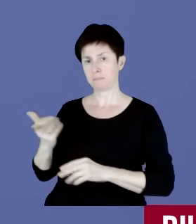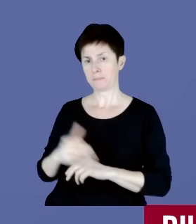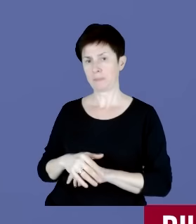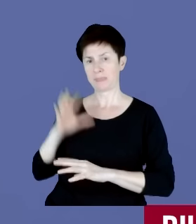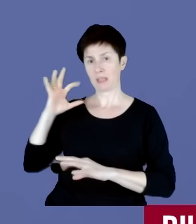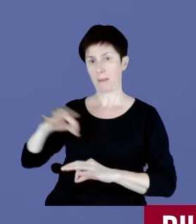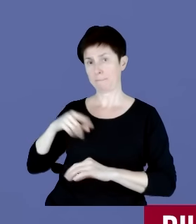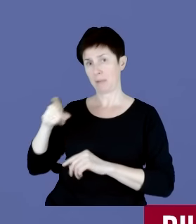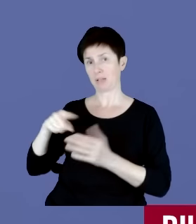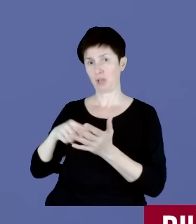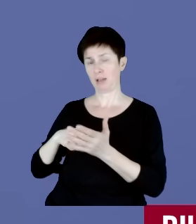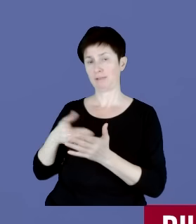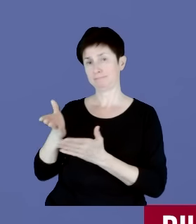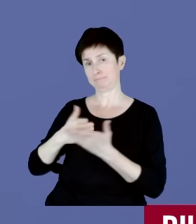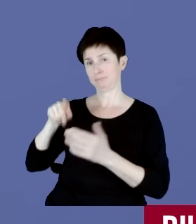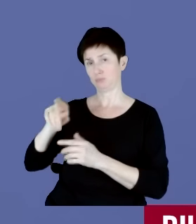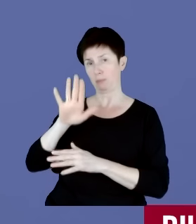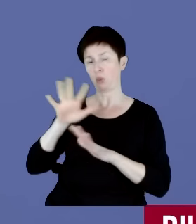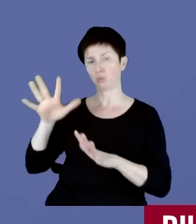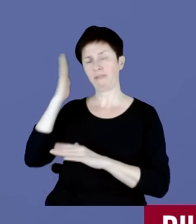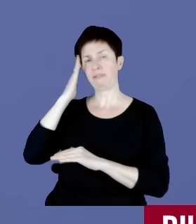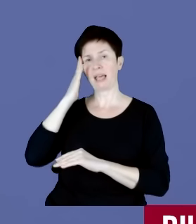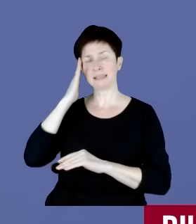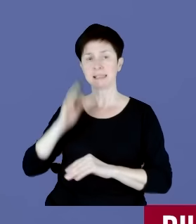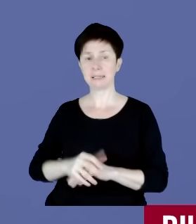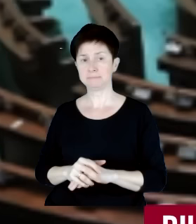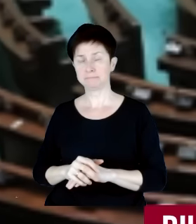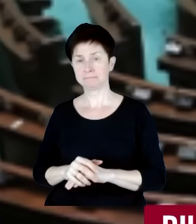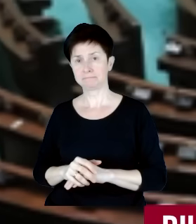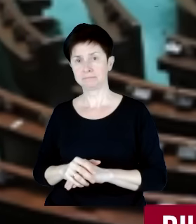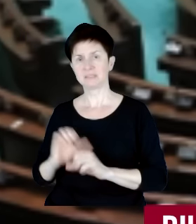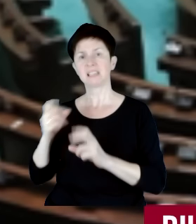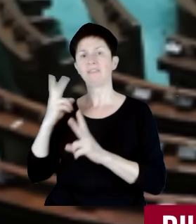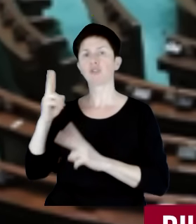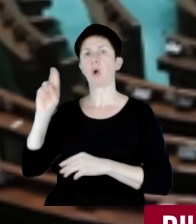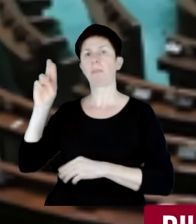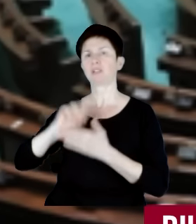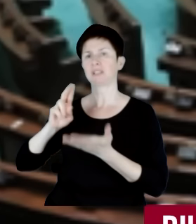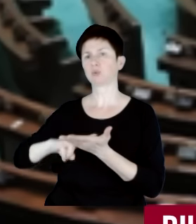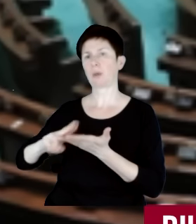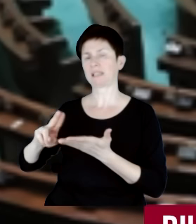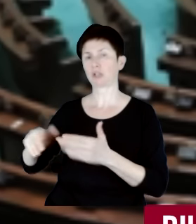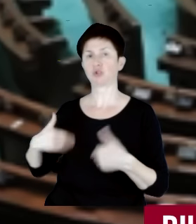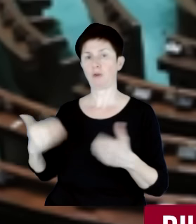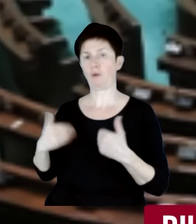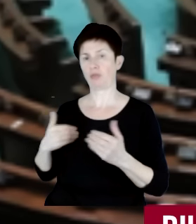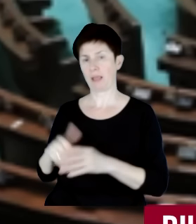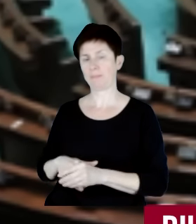w tej dziedzinie też ma sporą wiedzę. Taka kluczowa obietnica to składka zdrowotna. Ta składka zdrowotna